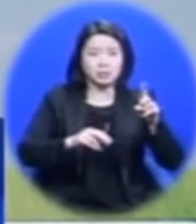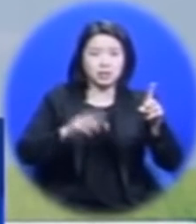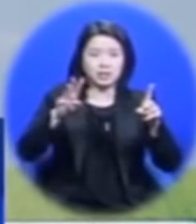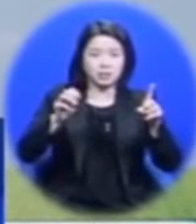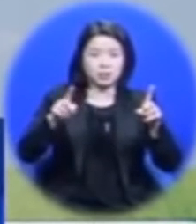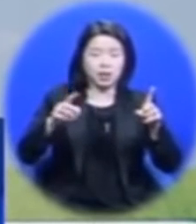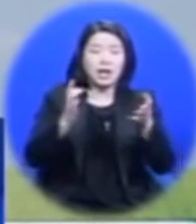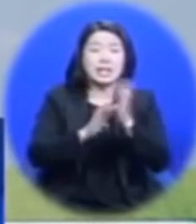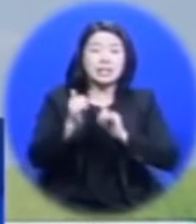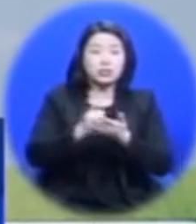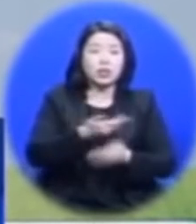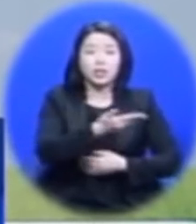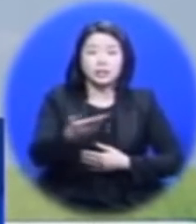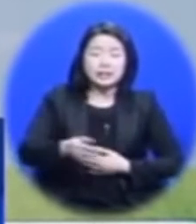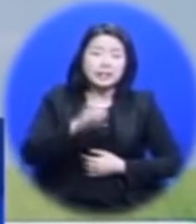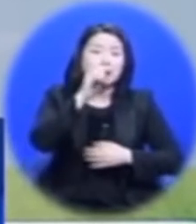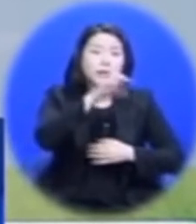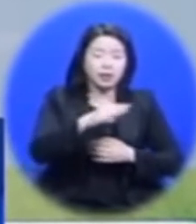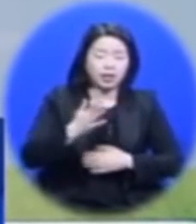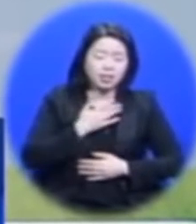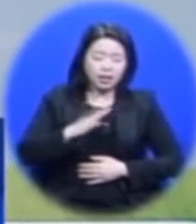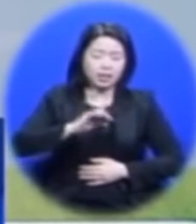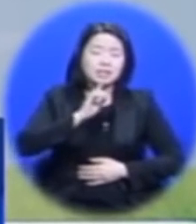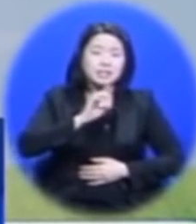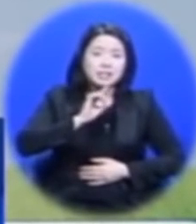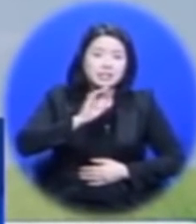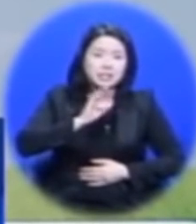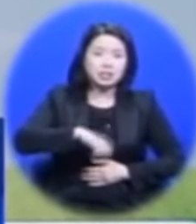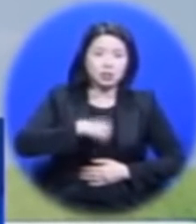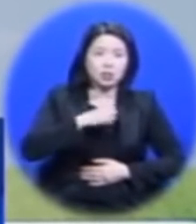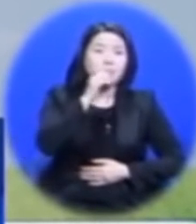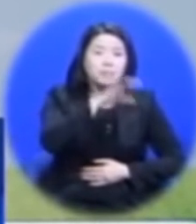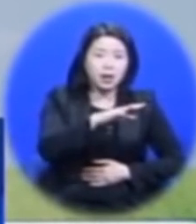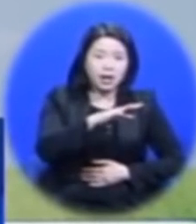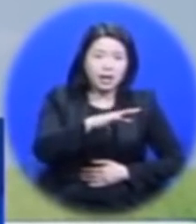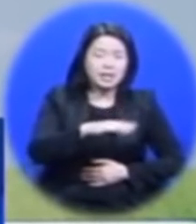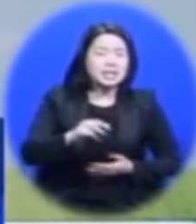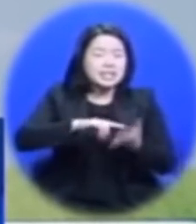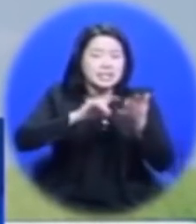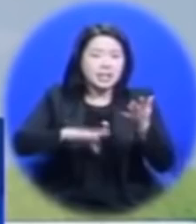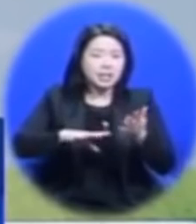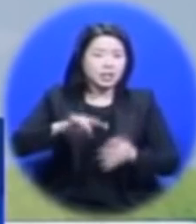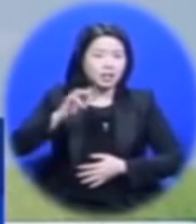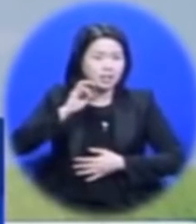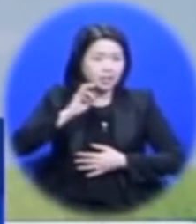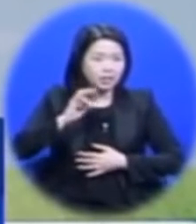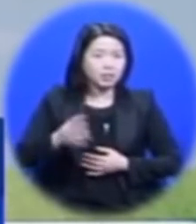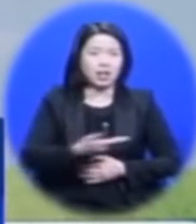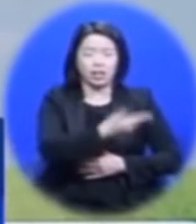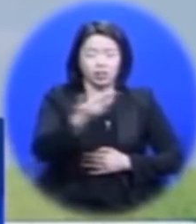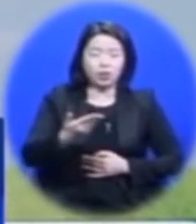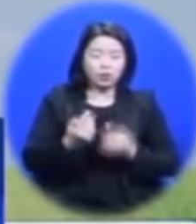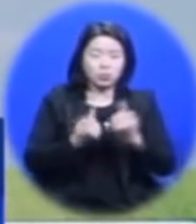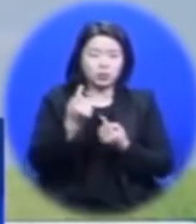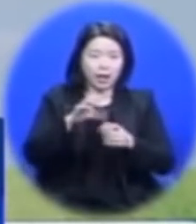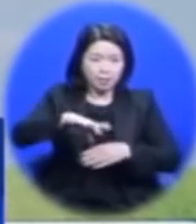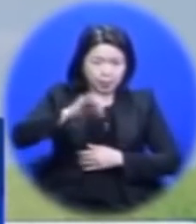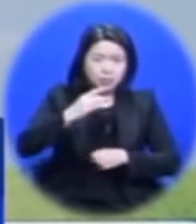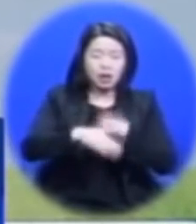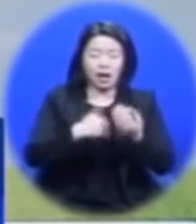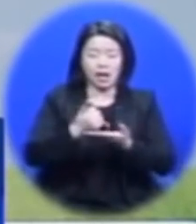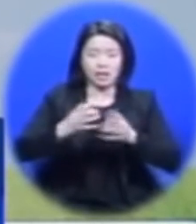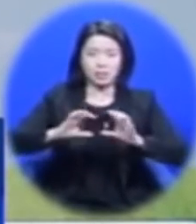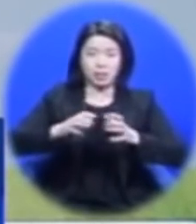그들에게 이르시되 내가 진실로 너에게 이르노니 세리와 창녀들이 너희보다 먼저 하나님